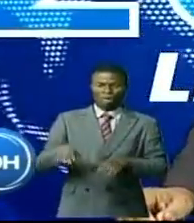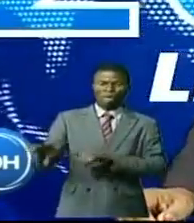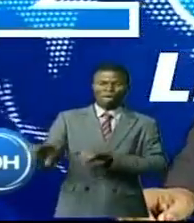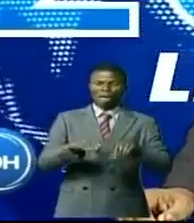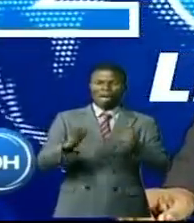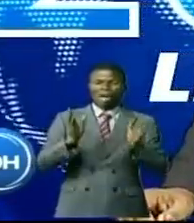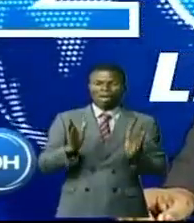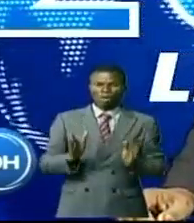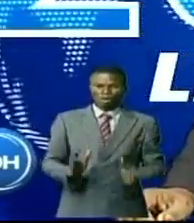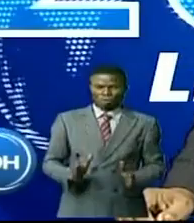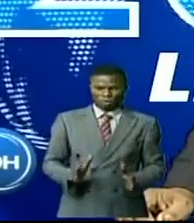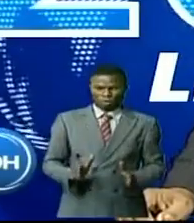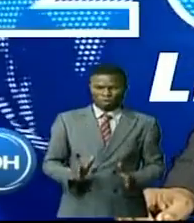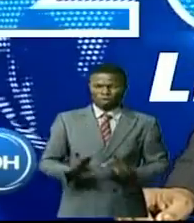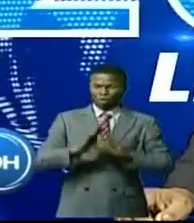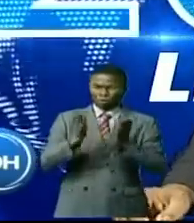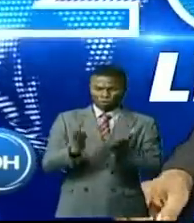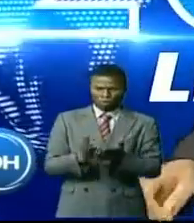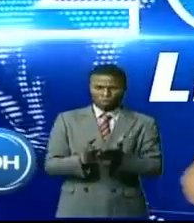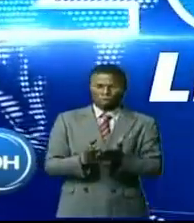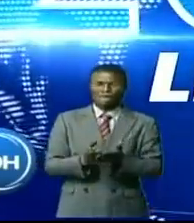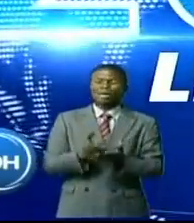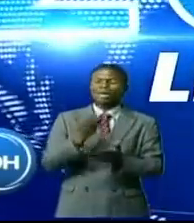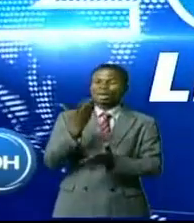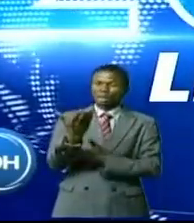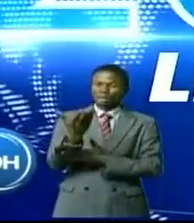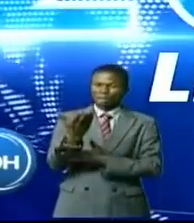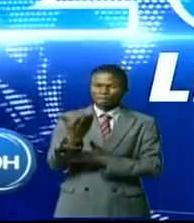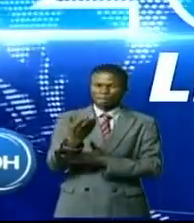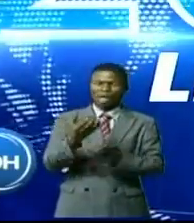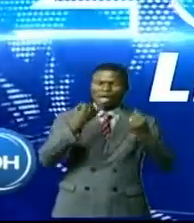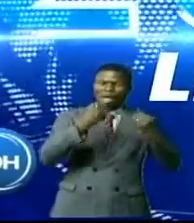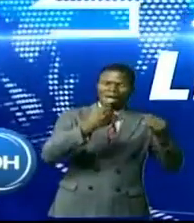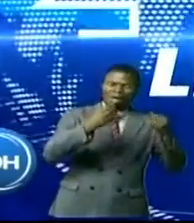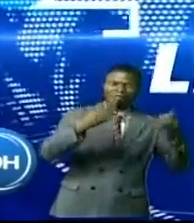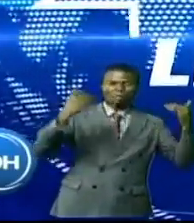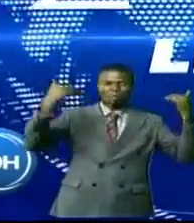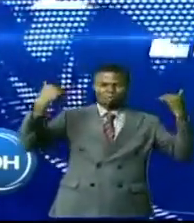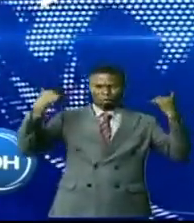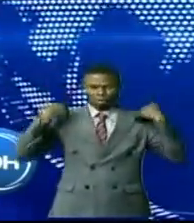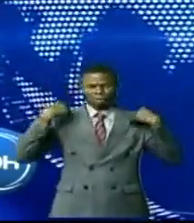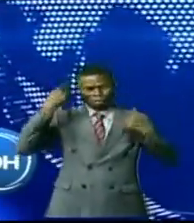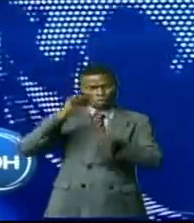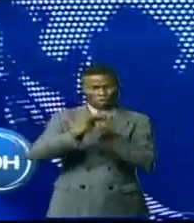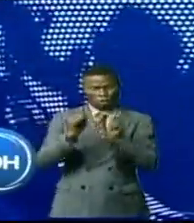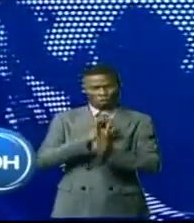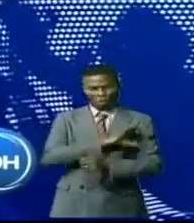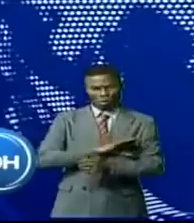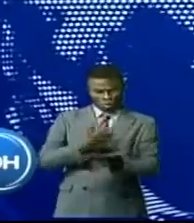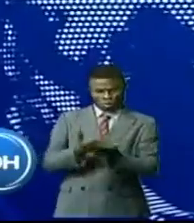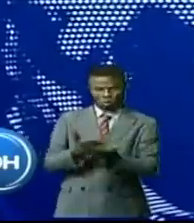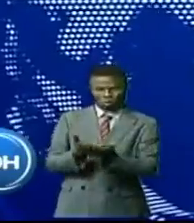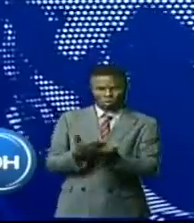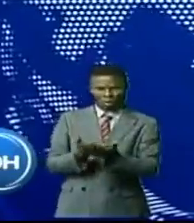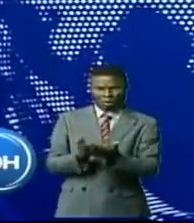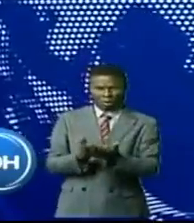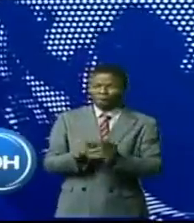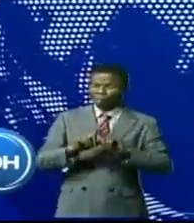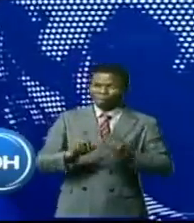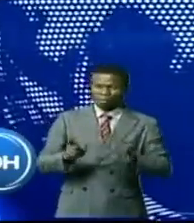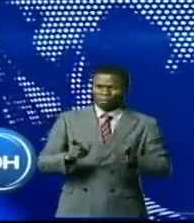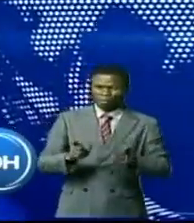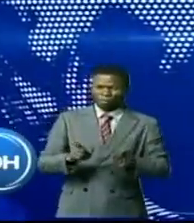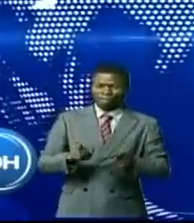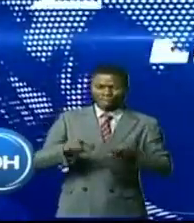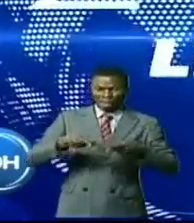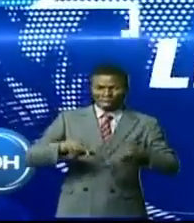actionnaires ont plusieurs fois décrié et alerté les autorités par rapport à cette situation qui, par nature, ouvre